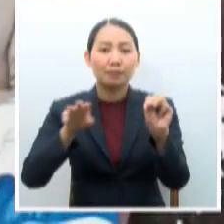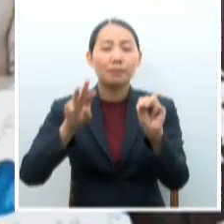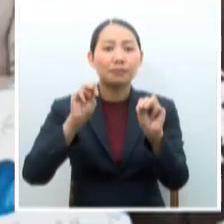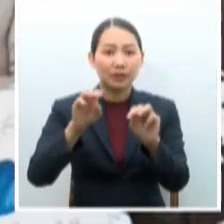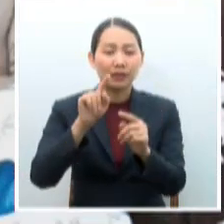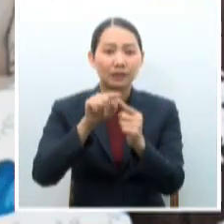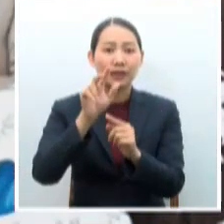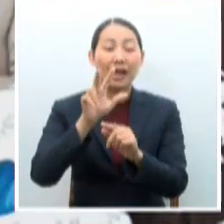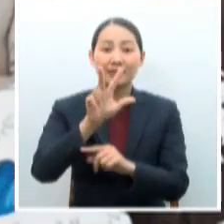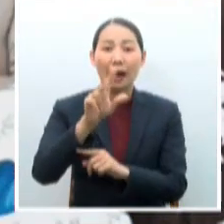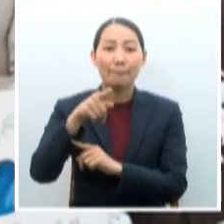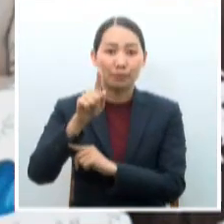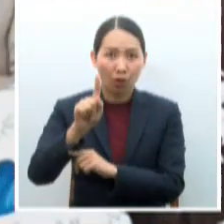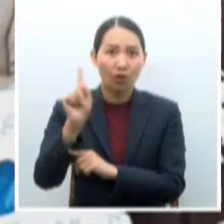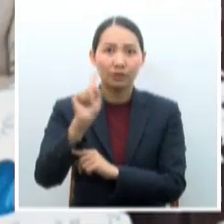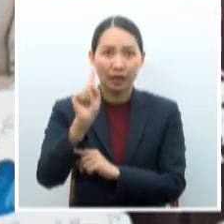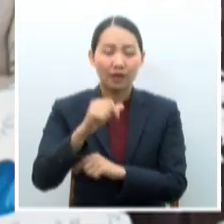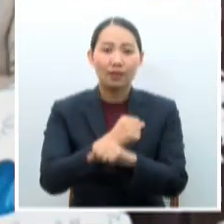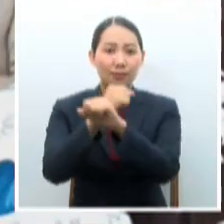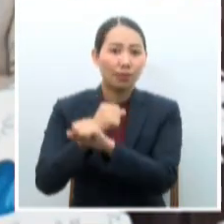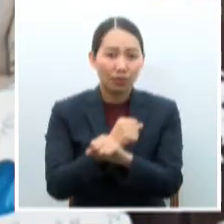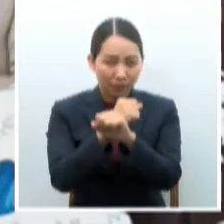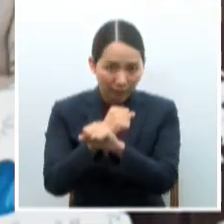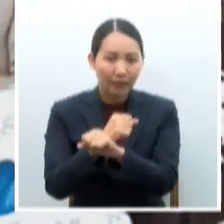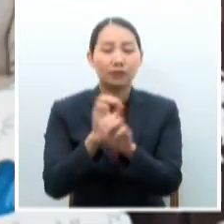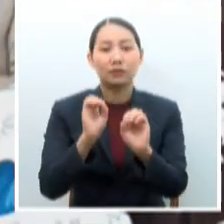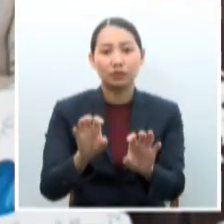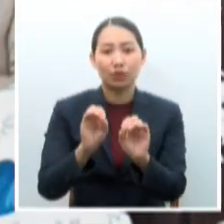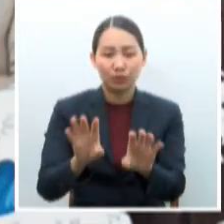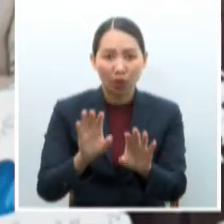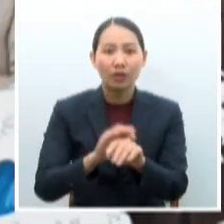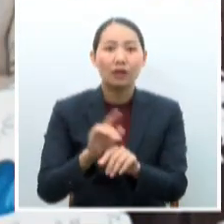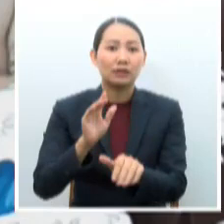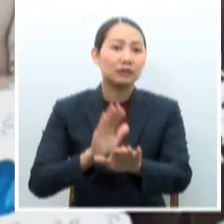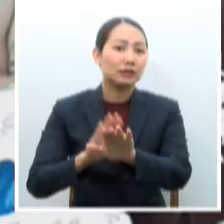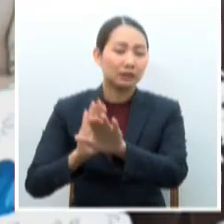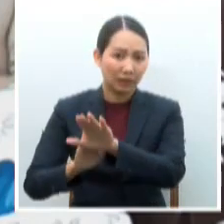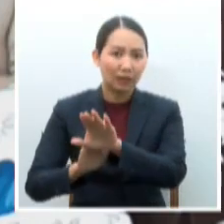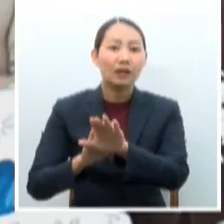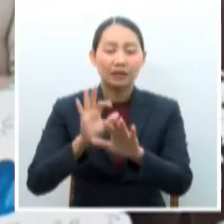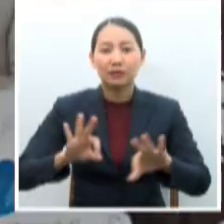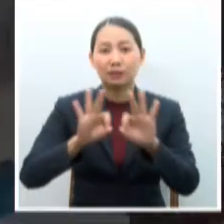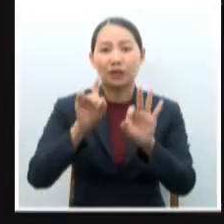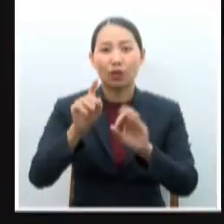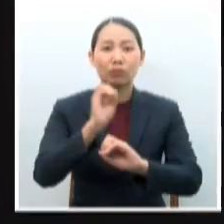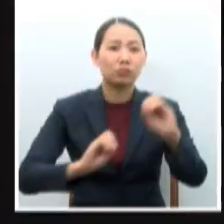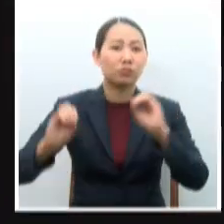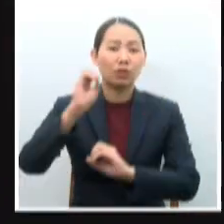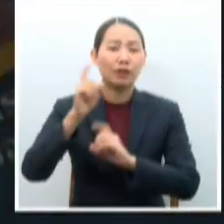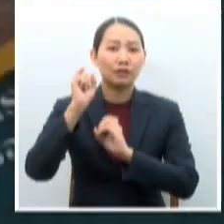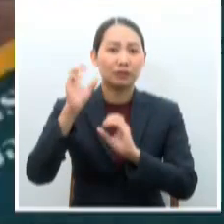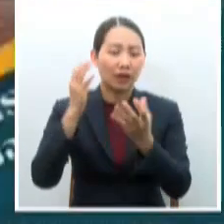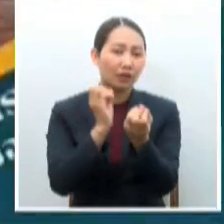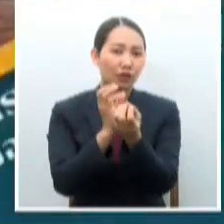แก่การป้องกันปลูกฝังและปราบปรามให้เกิดความปลอดภัยมากที่สุดและไม่ให้เกิดเหตุการณ์นั้นซ้